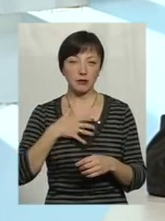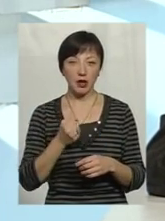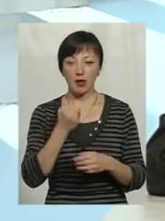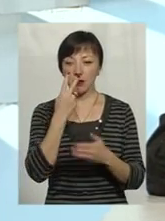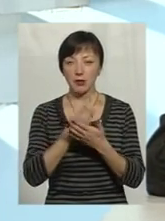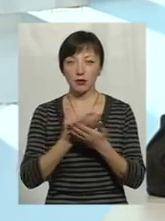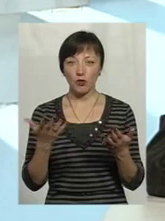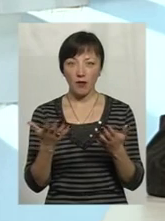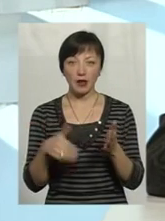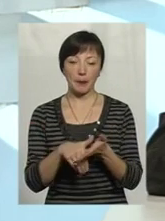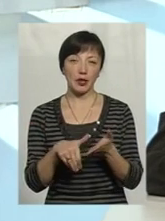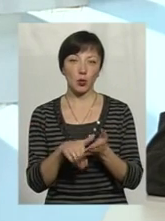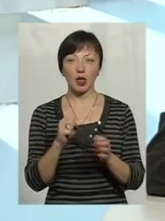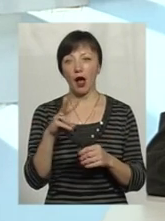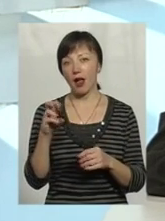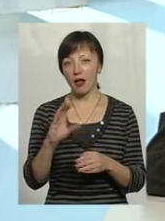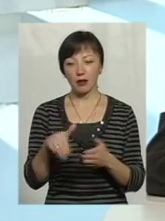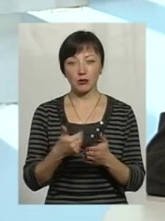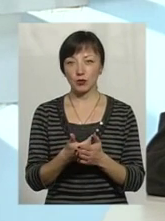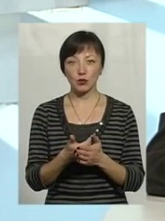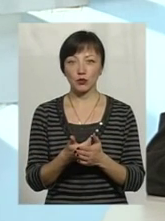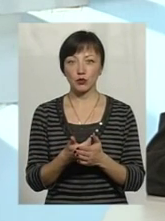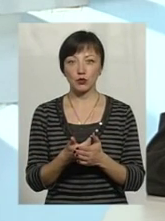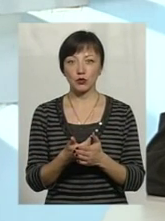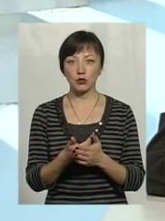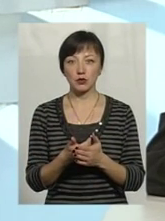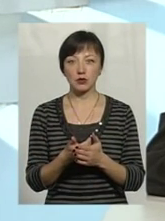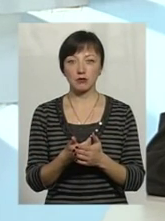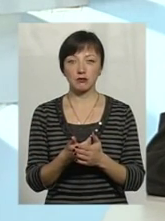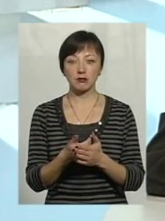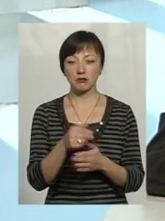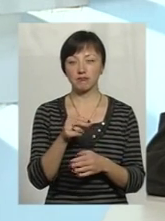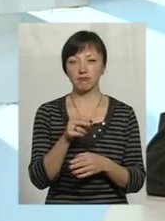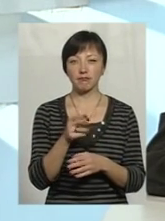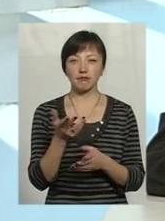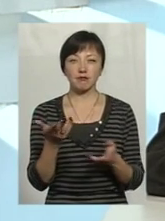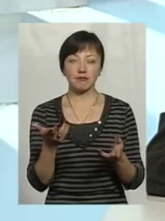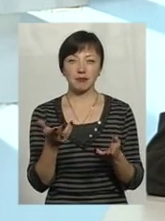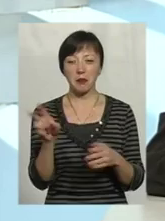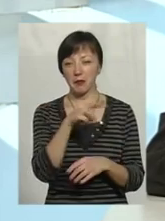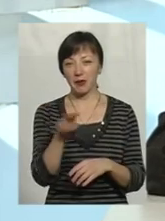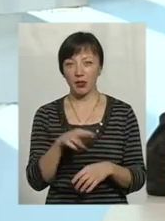презентувати методику, але до цього часу вона якби так бігло використовується. І спочатку були